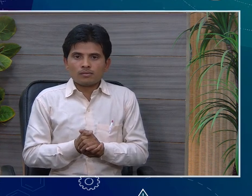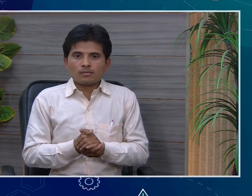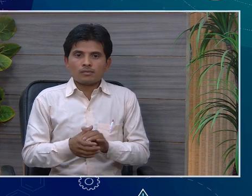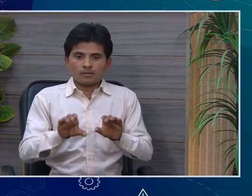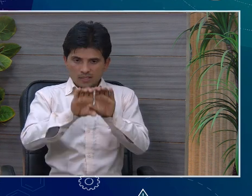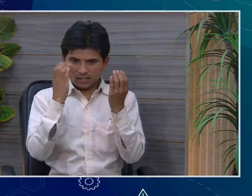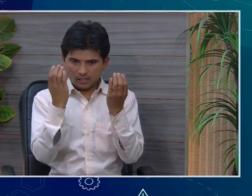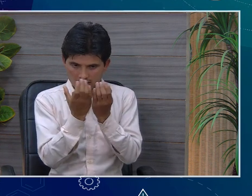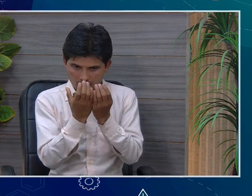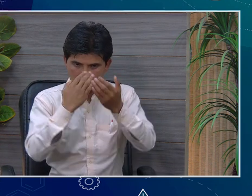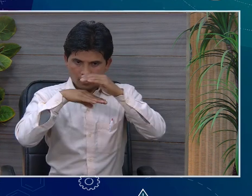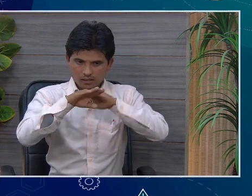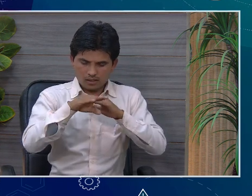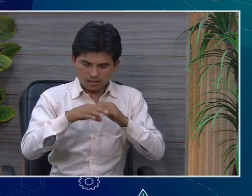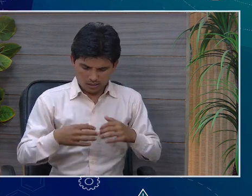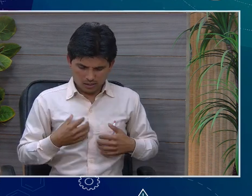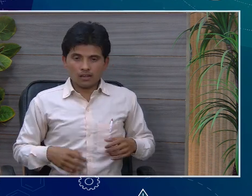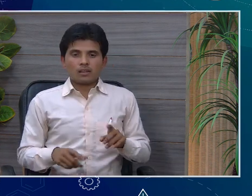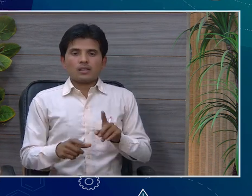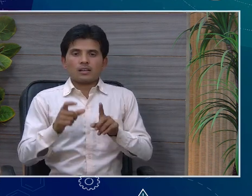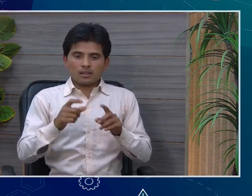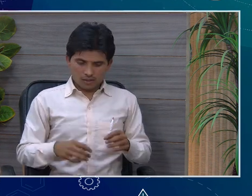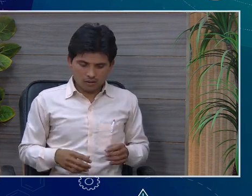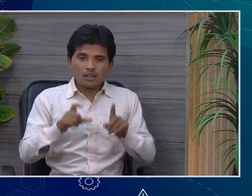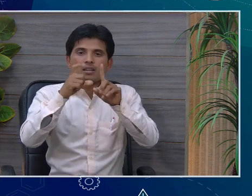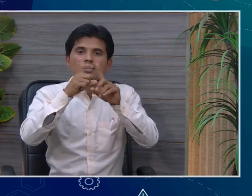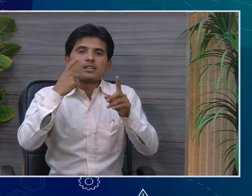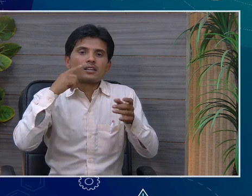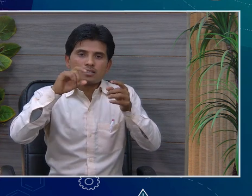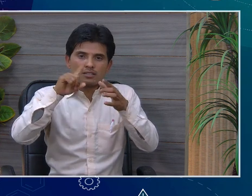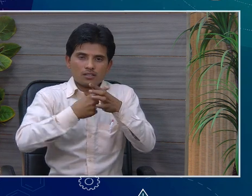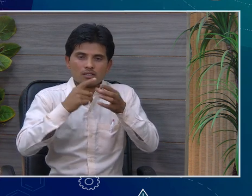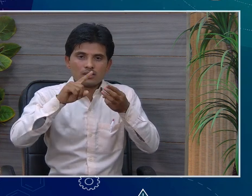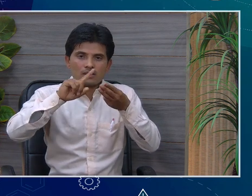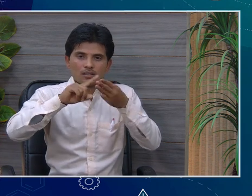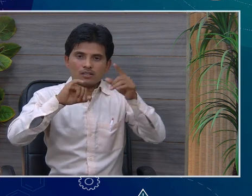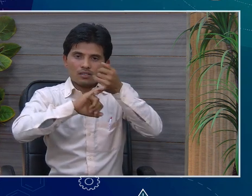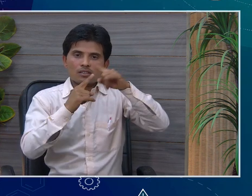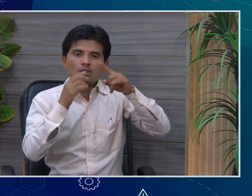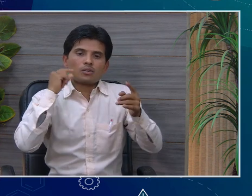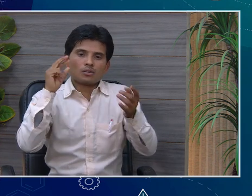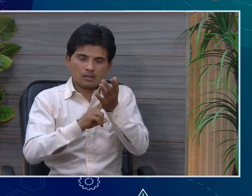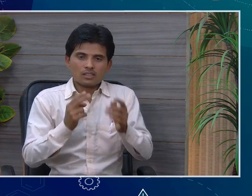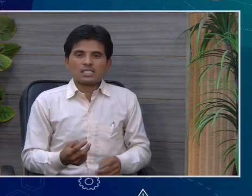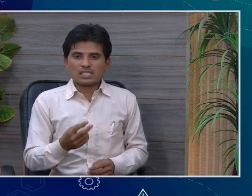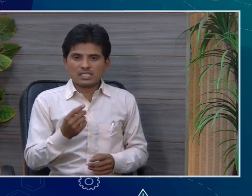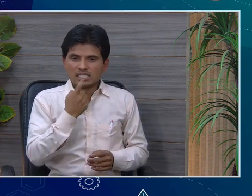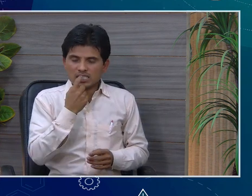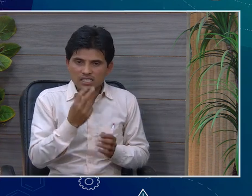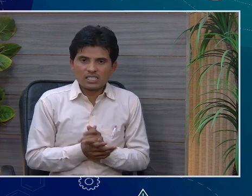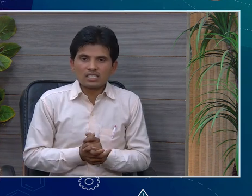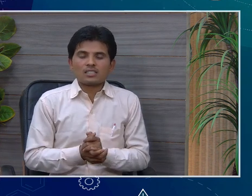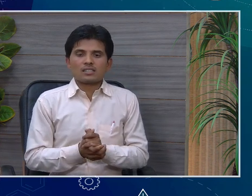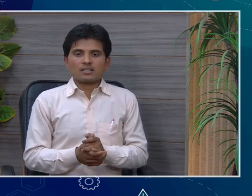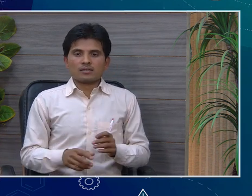डाइजेस्टिव सिस्टम हमारा जो पाचन तंत्र और उसके बारे में बात कर रहे हैं तो शुरुआत हमारे मुख से होती है जिसके अंदर दांत हैं ना लेकिन कक्षा में